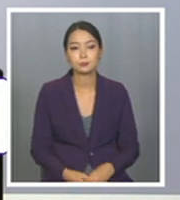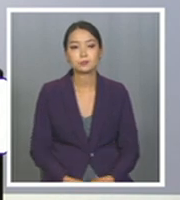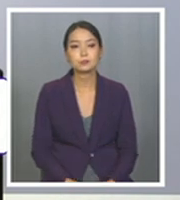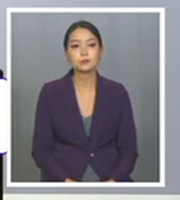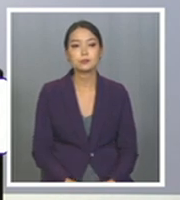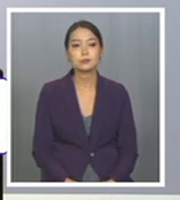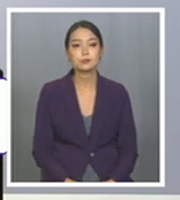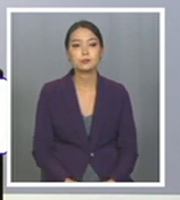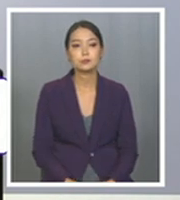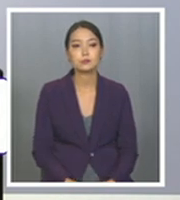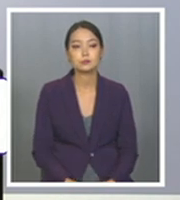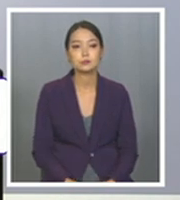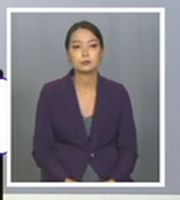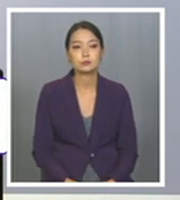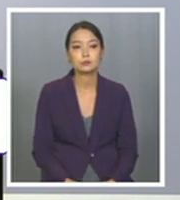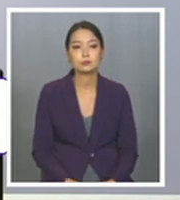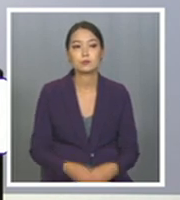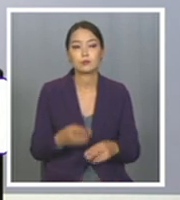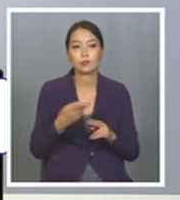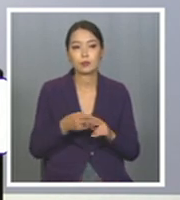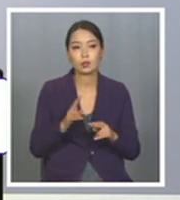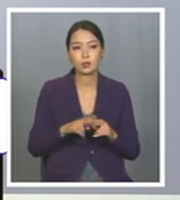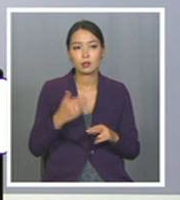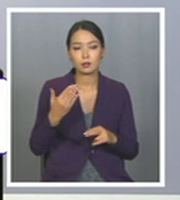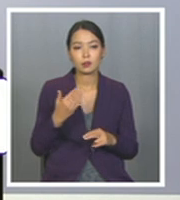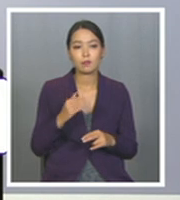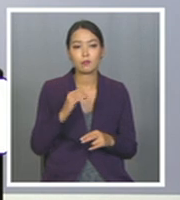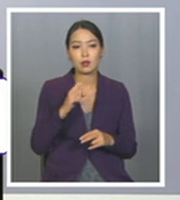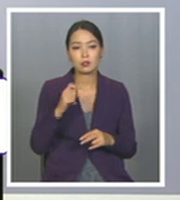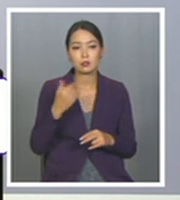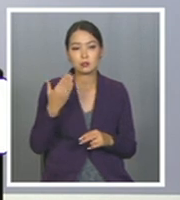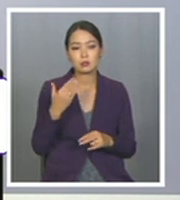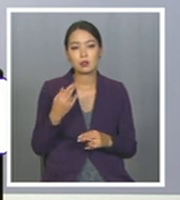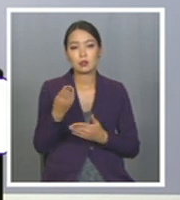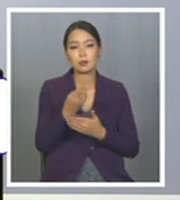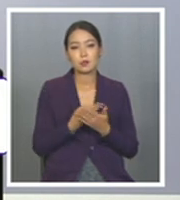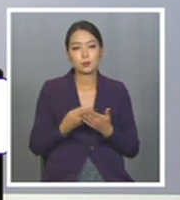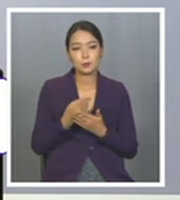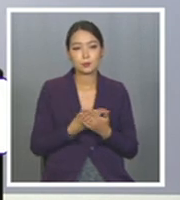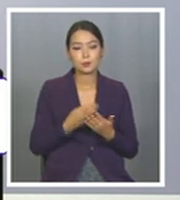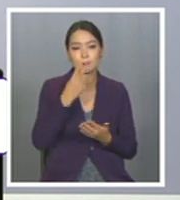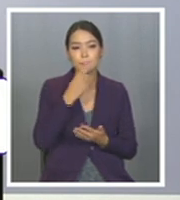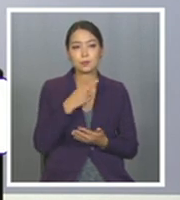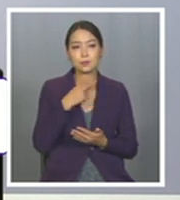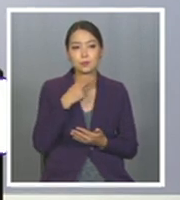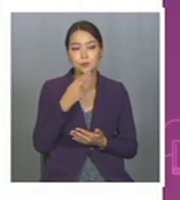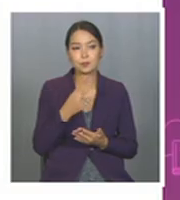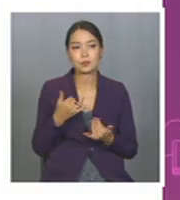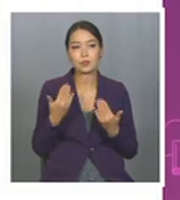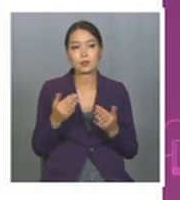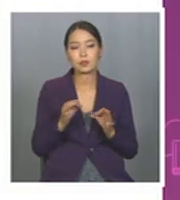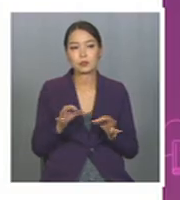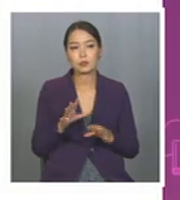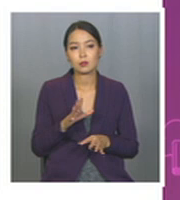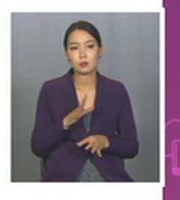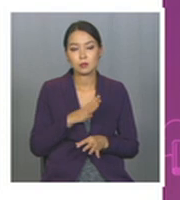Енді осы фазаның немесе тербелістің графигін салып көрейік. Жаңа айттық, бізде тоқ күшіміз косинус